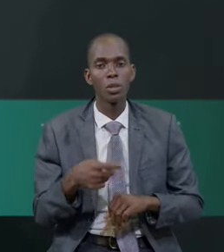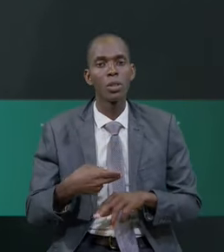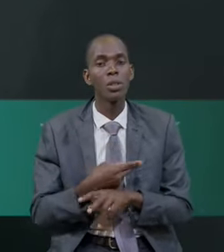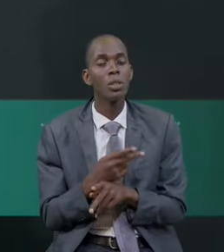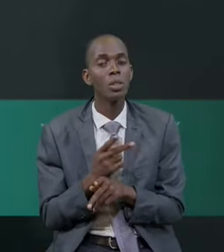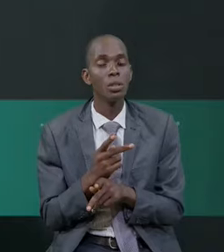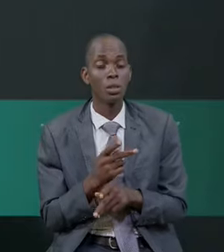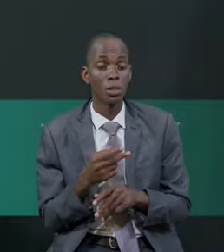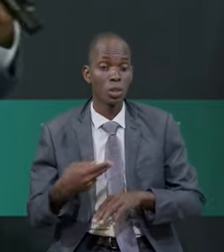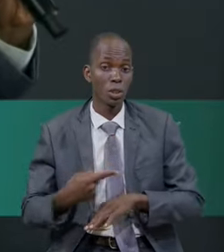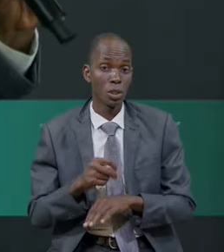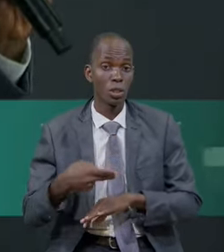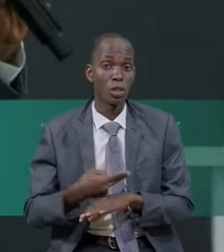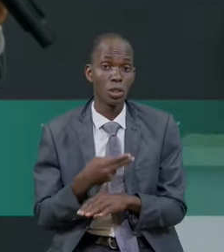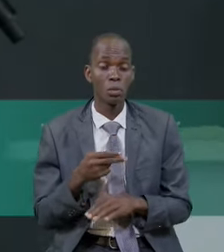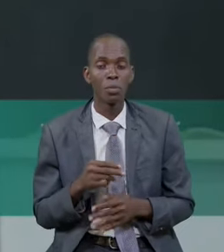L'onction est là.